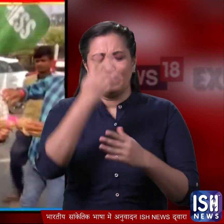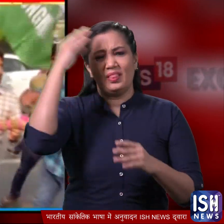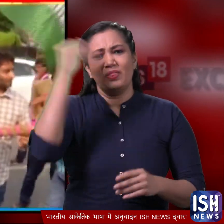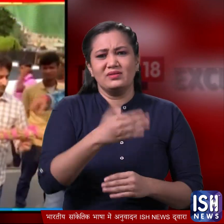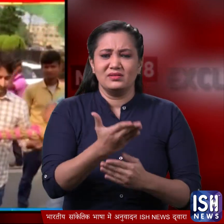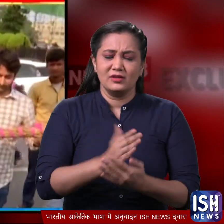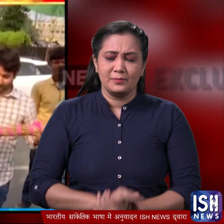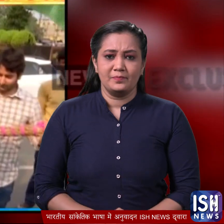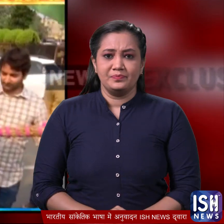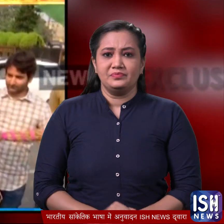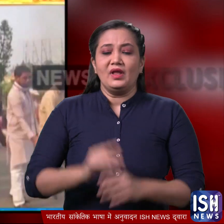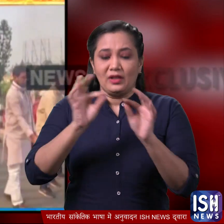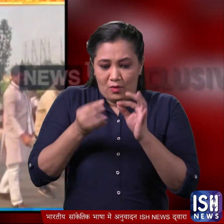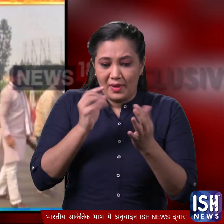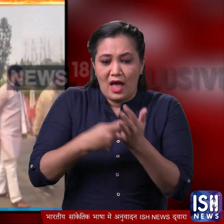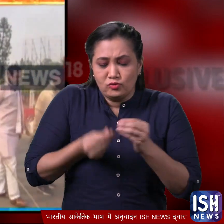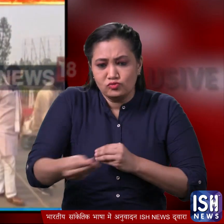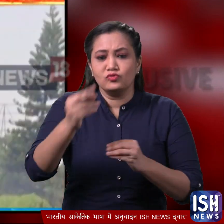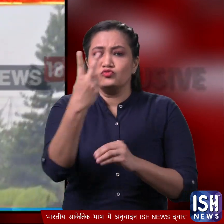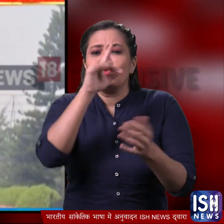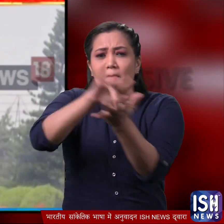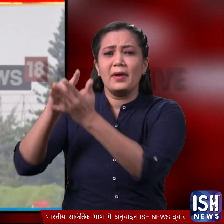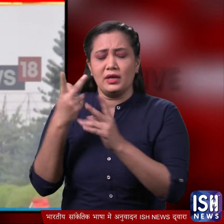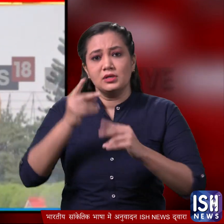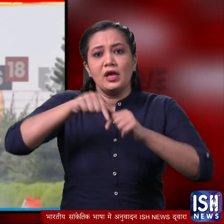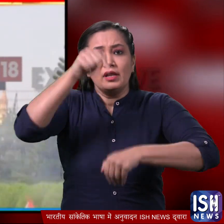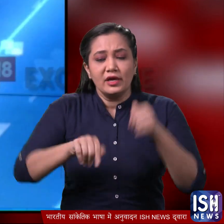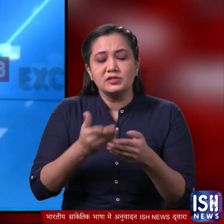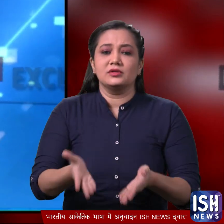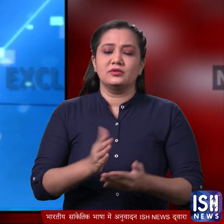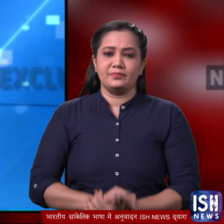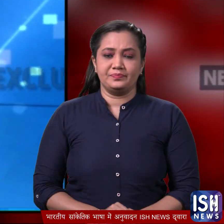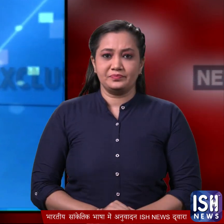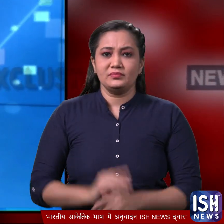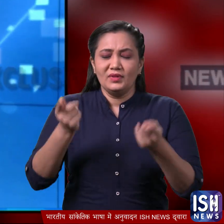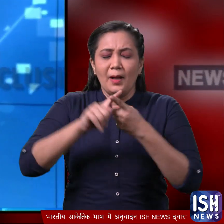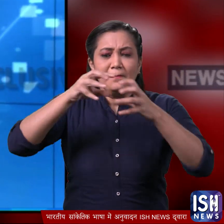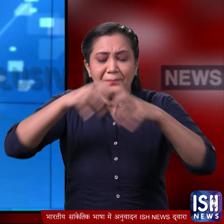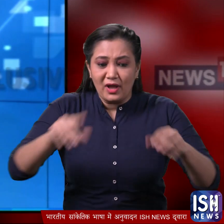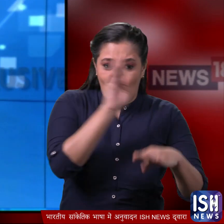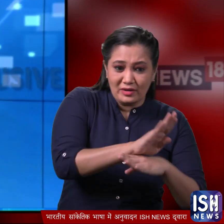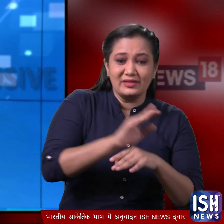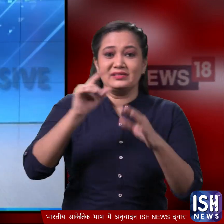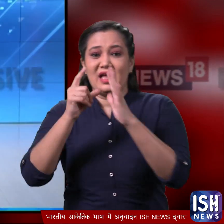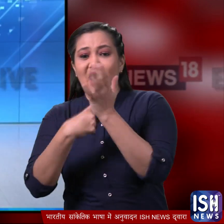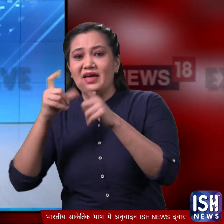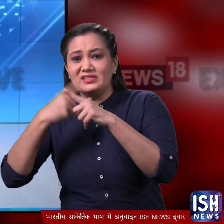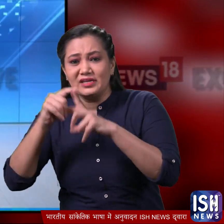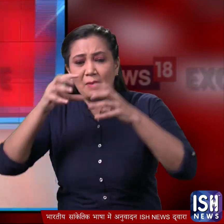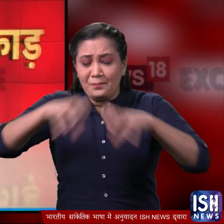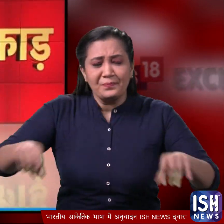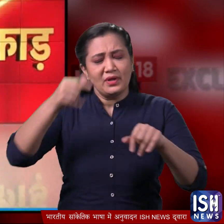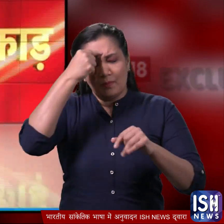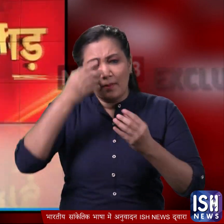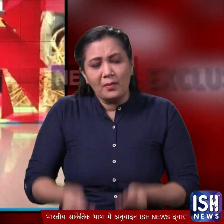है विधानसभा की 2 सीटों के उपचुनावों ने बिहार में महागठबंधन को दो फाड़ कर दिया है। लेकिन इस टूट की वजह उपचुनावों को लेकर सीटों